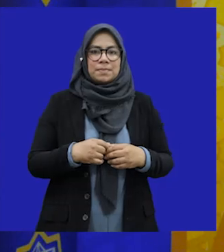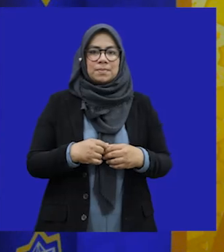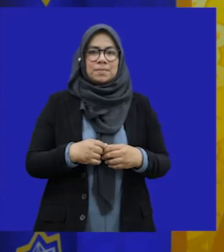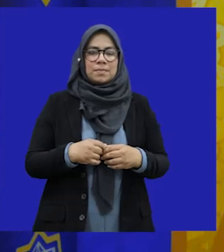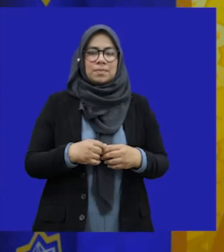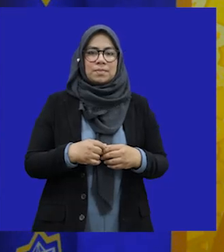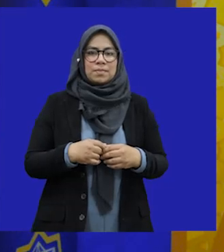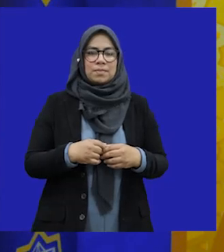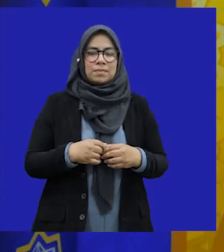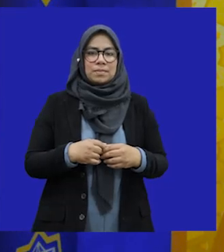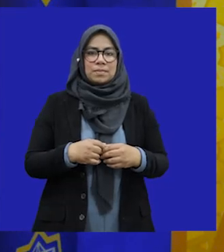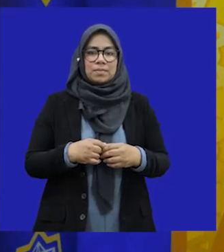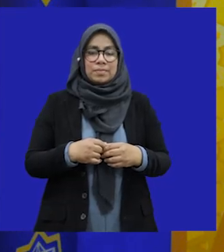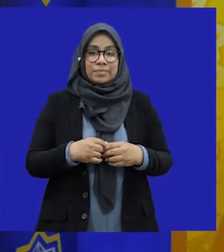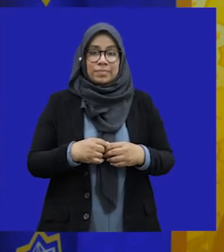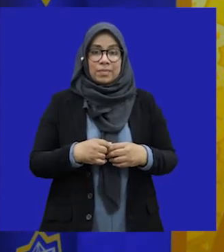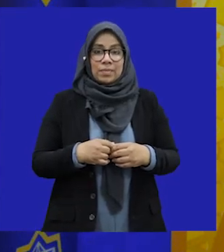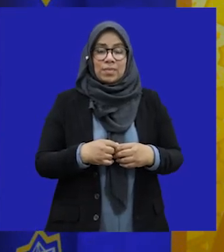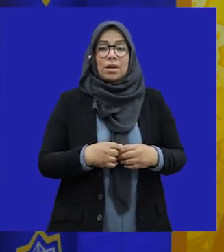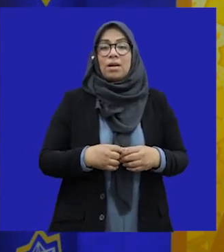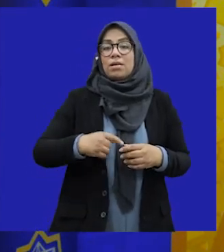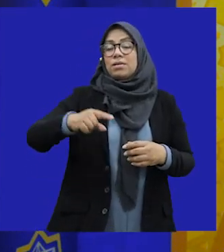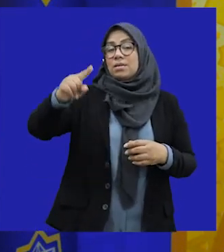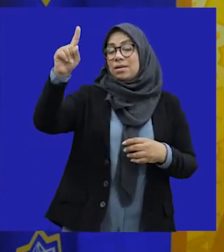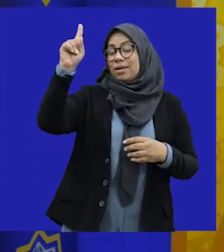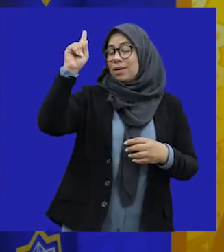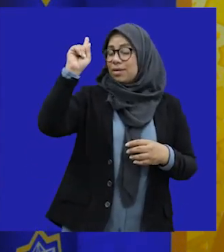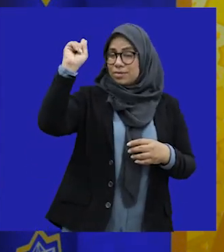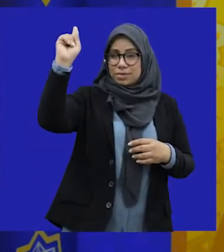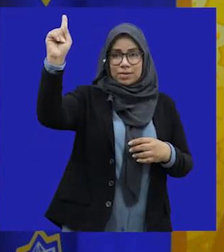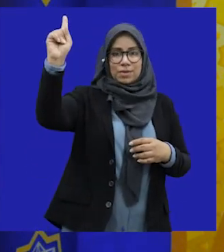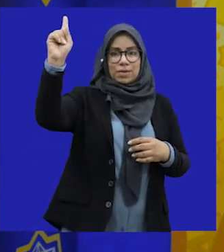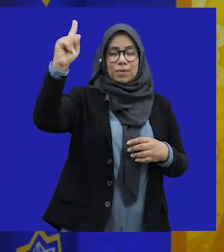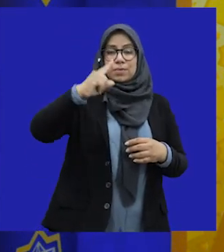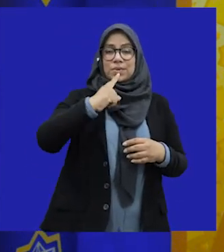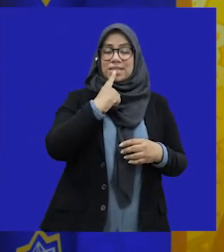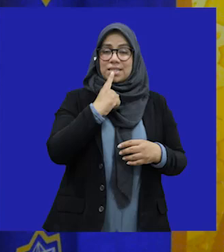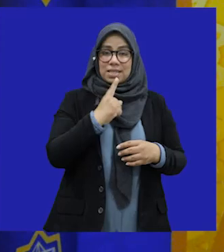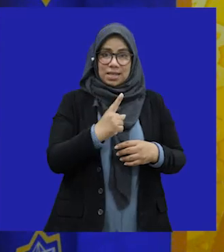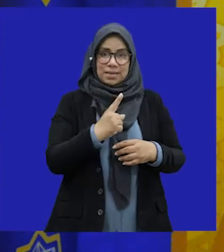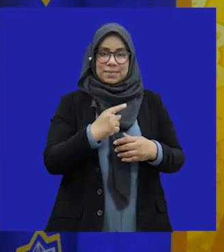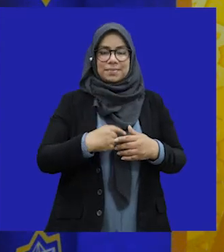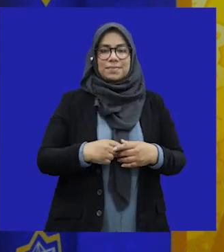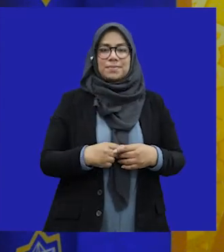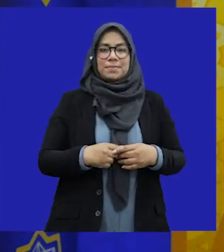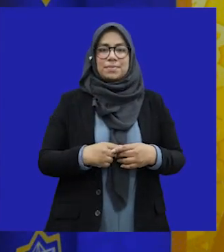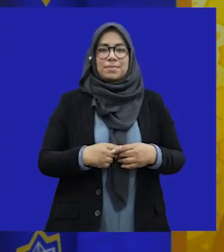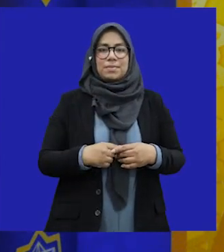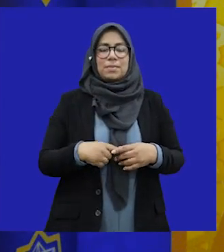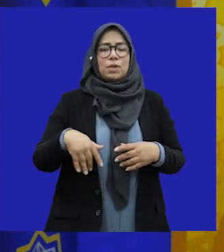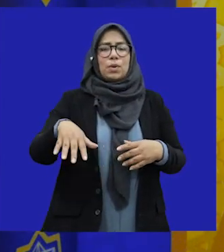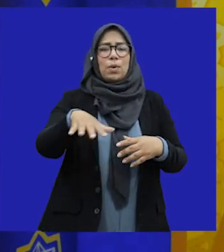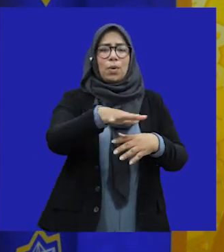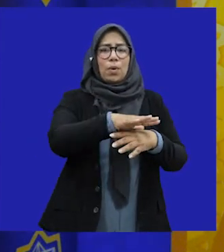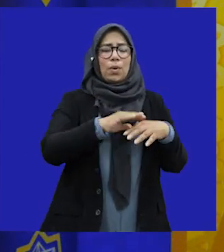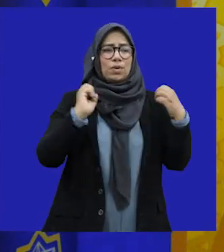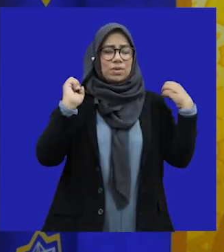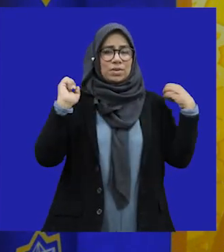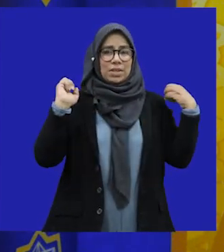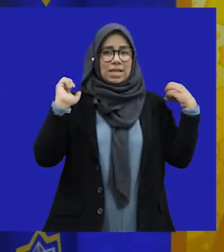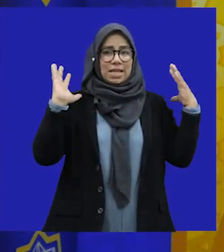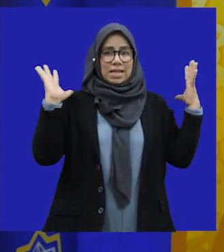أعلم, that Allah Azza wa Jal, our Lord, will say to the